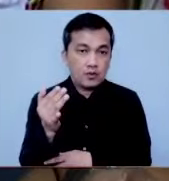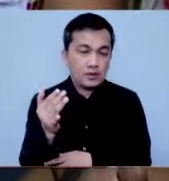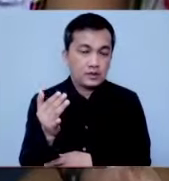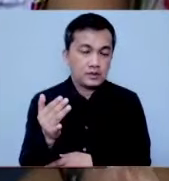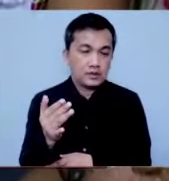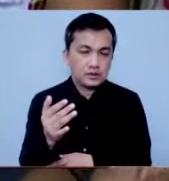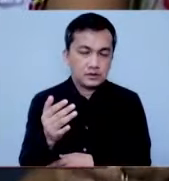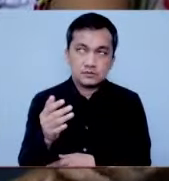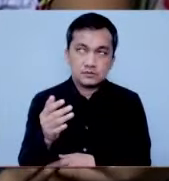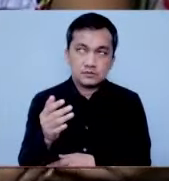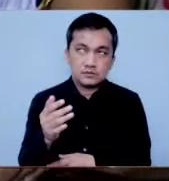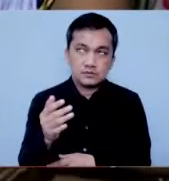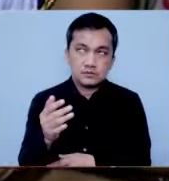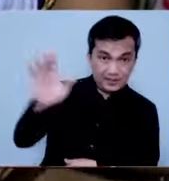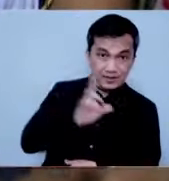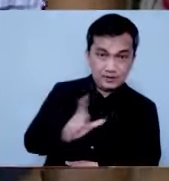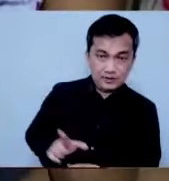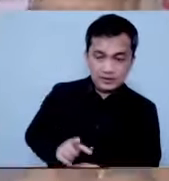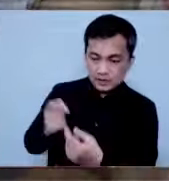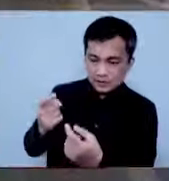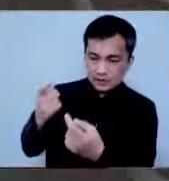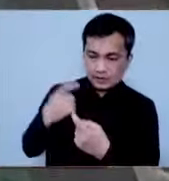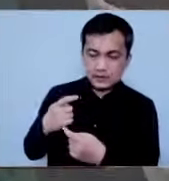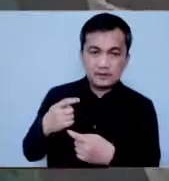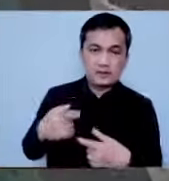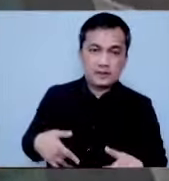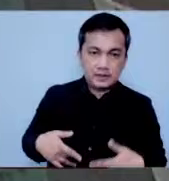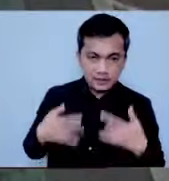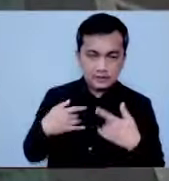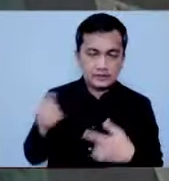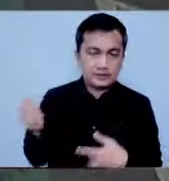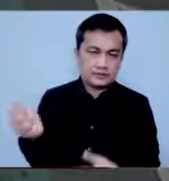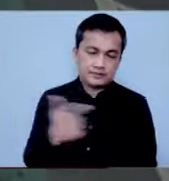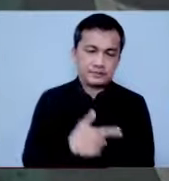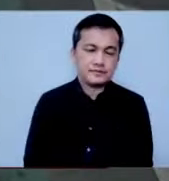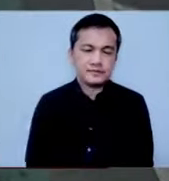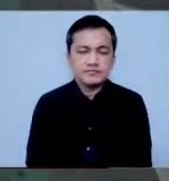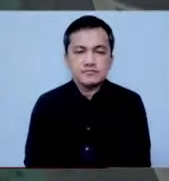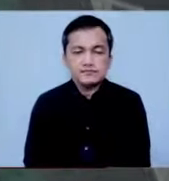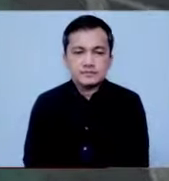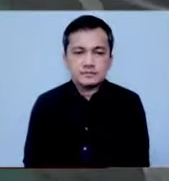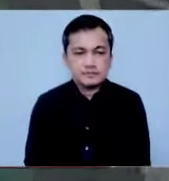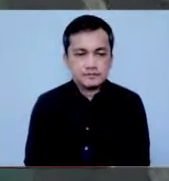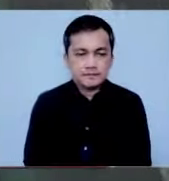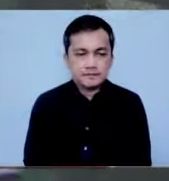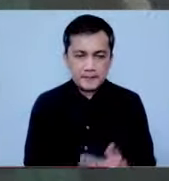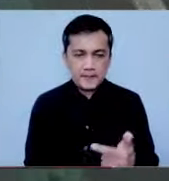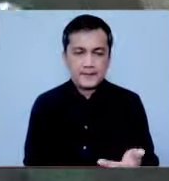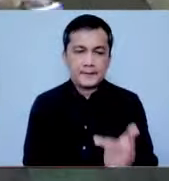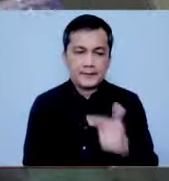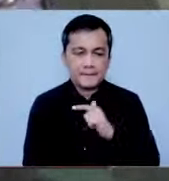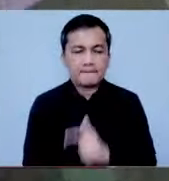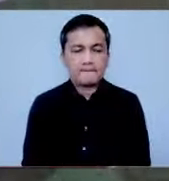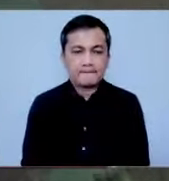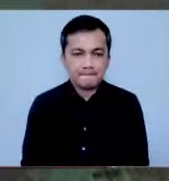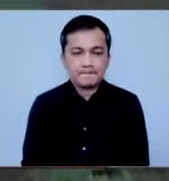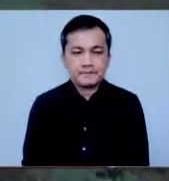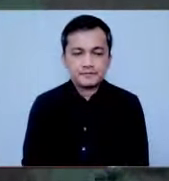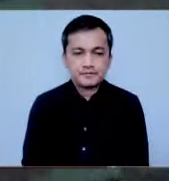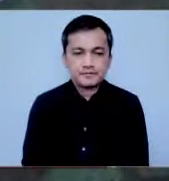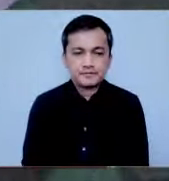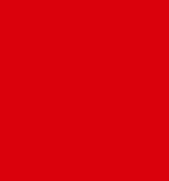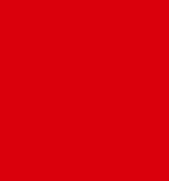Lord na nagbigay ng buhay sa ating lahat. Nagbabalita mula sa Frontline, Shyla Francisco, News